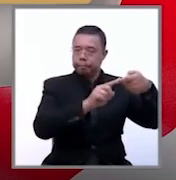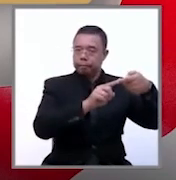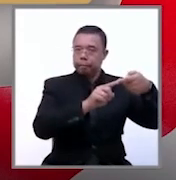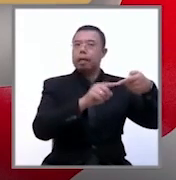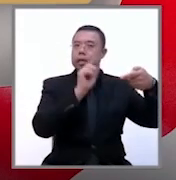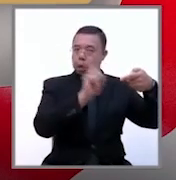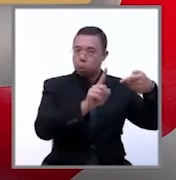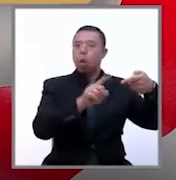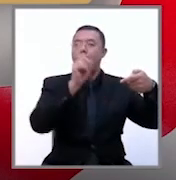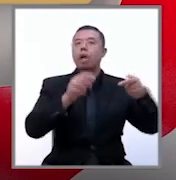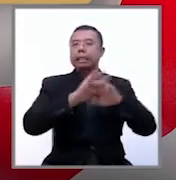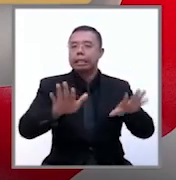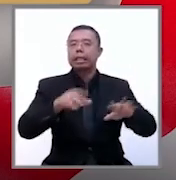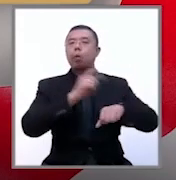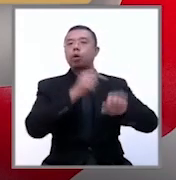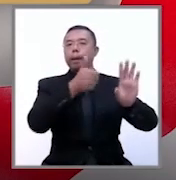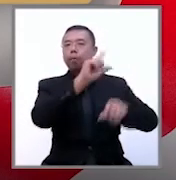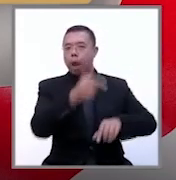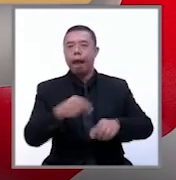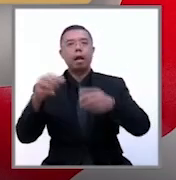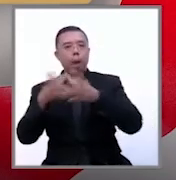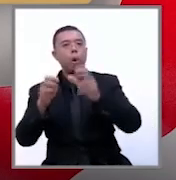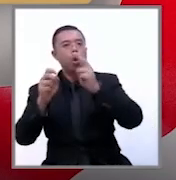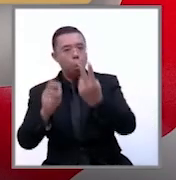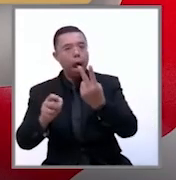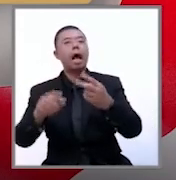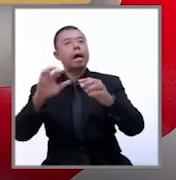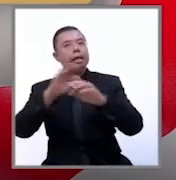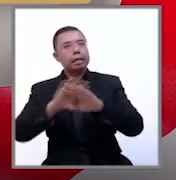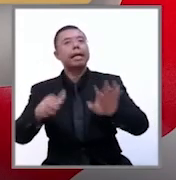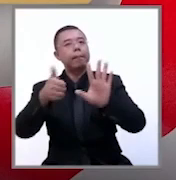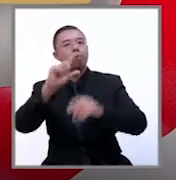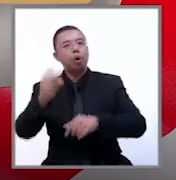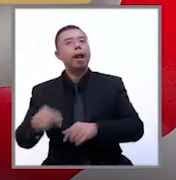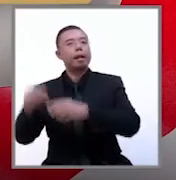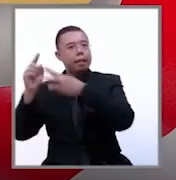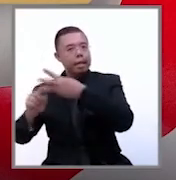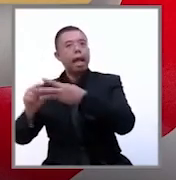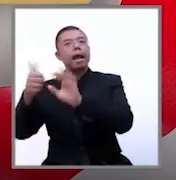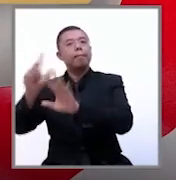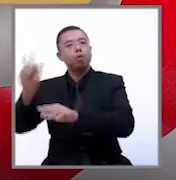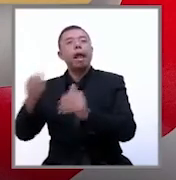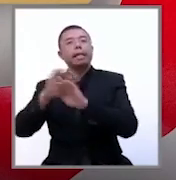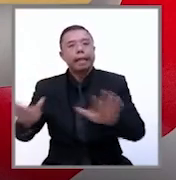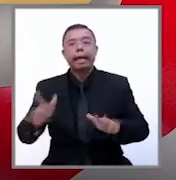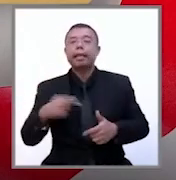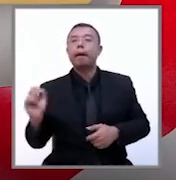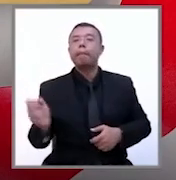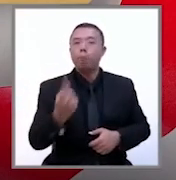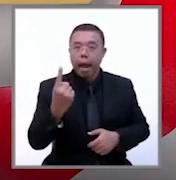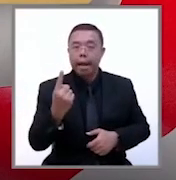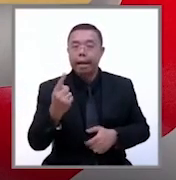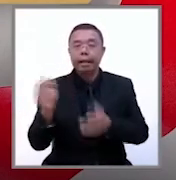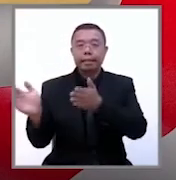Kategori 1 harus selesai dalam 6 bulan kategori 2 selesai 6 bulan kategori 3 selesai dalam 6 bulan lalu kita mulai